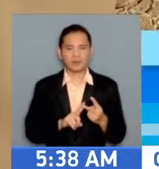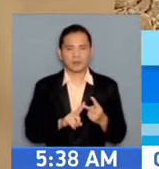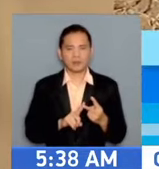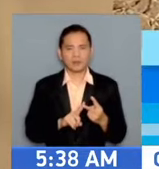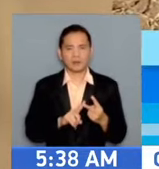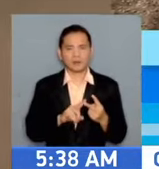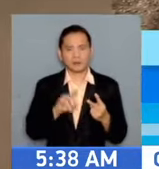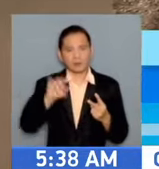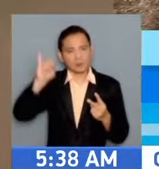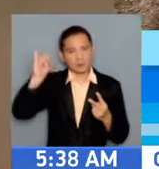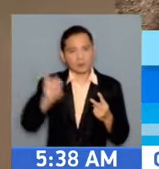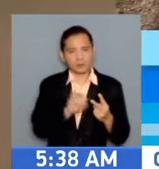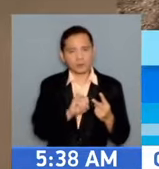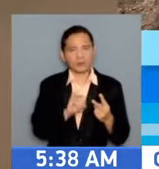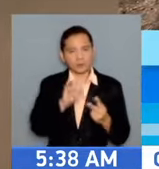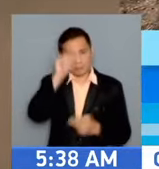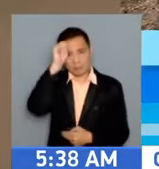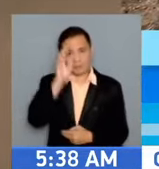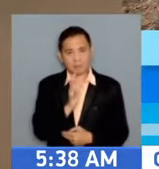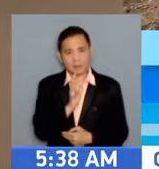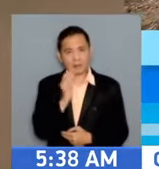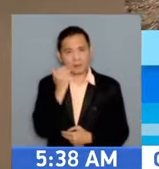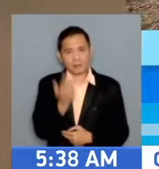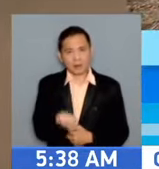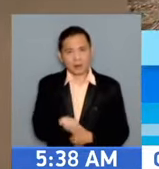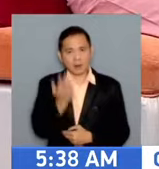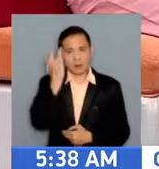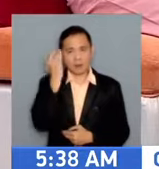dahil umano sa heat stroke.